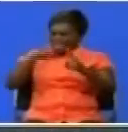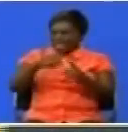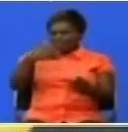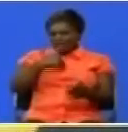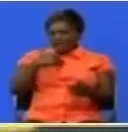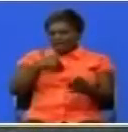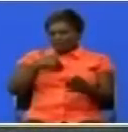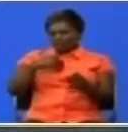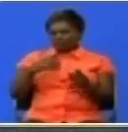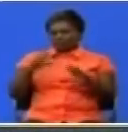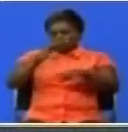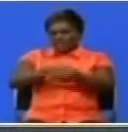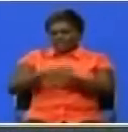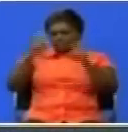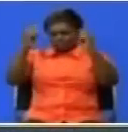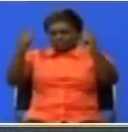zaidi mwaka 2016.